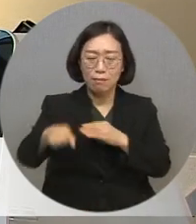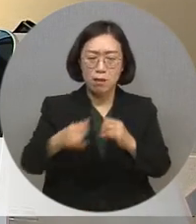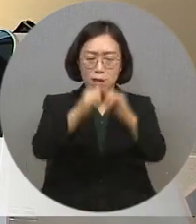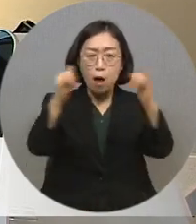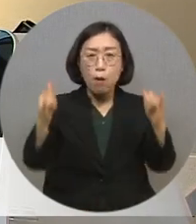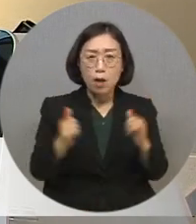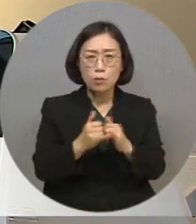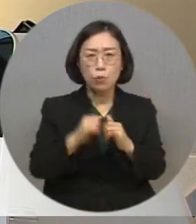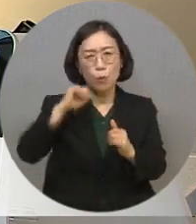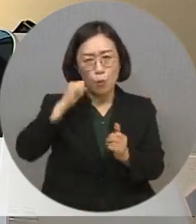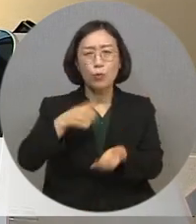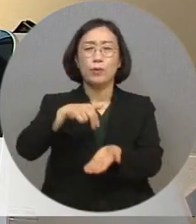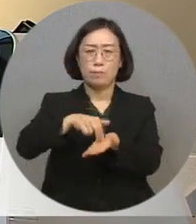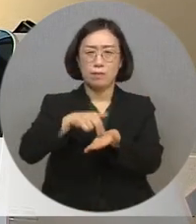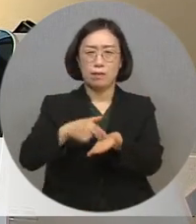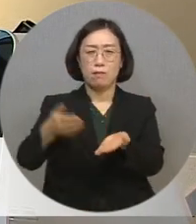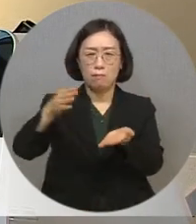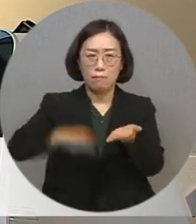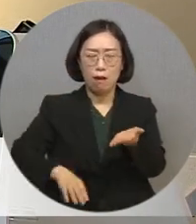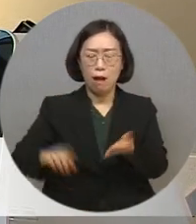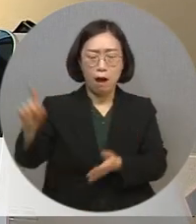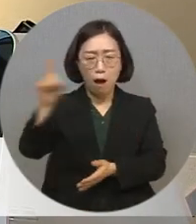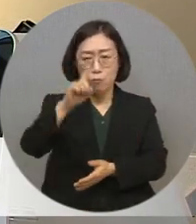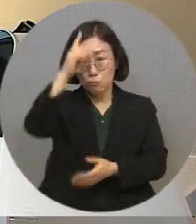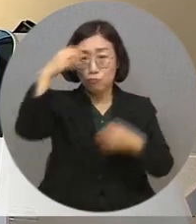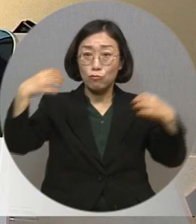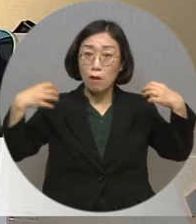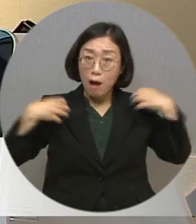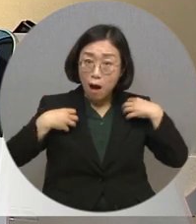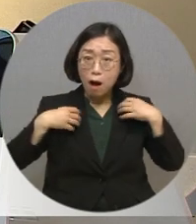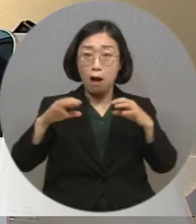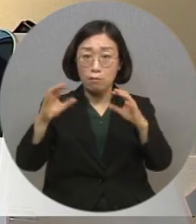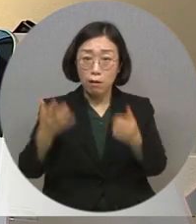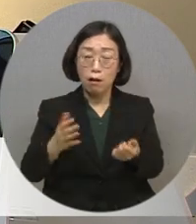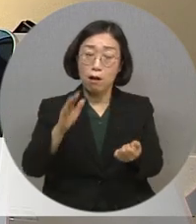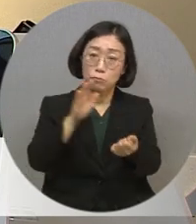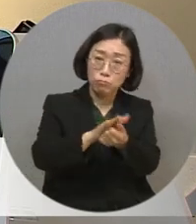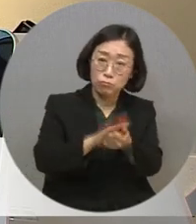사회적 약자임에도 불구하고 아무런 국가의 정책적인